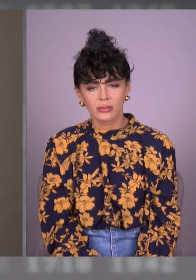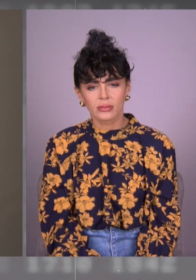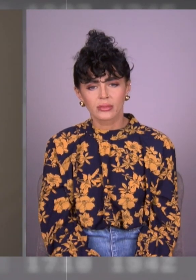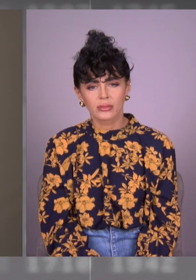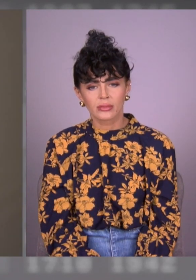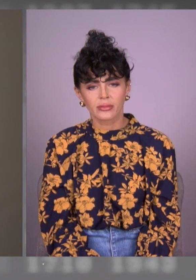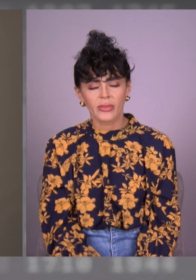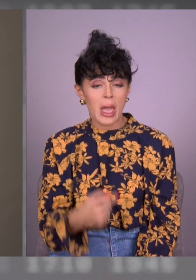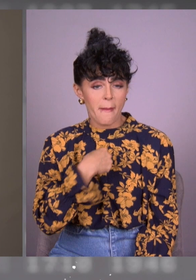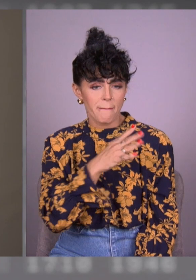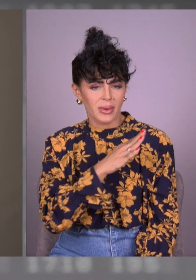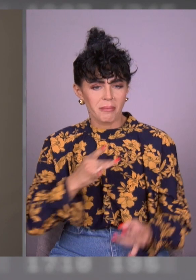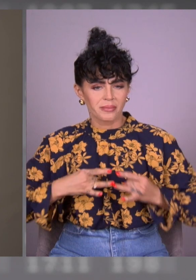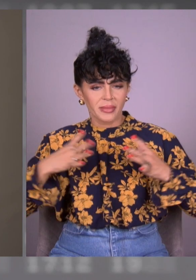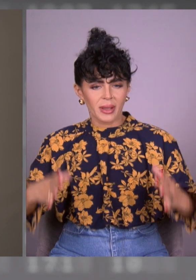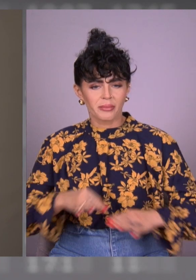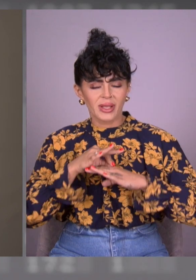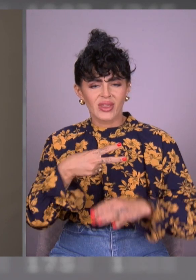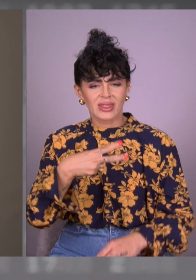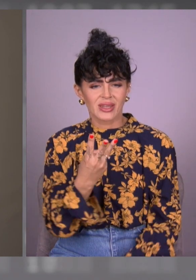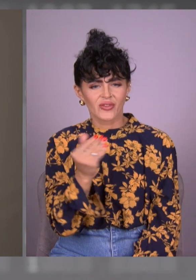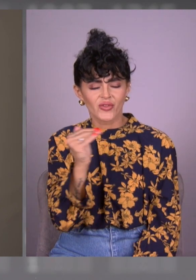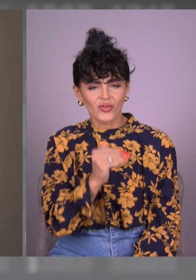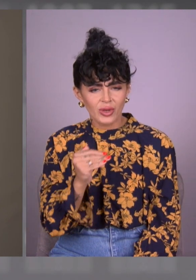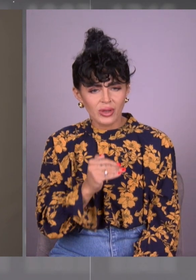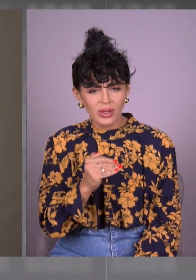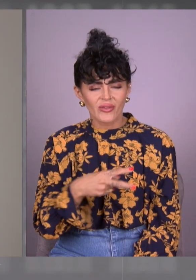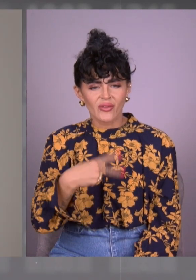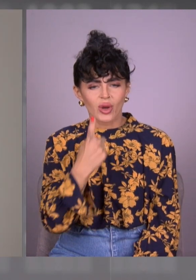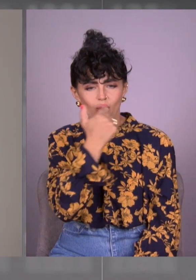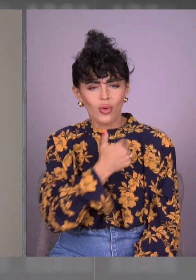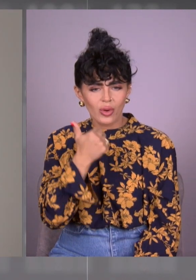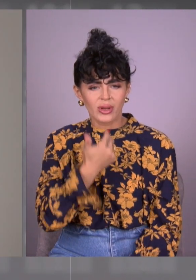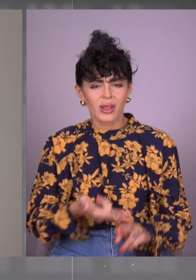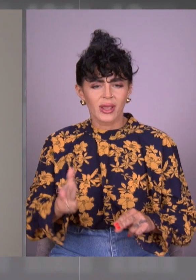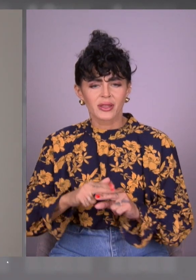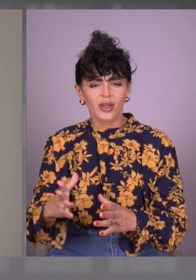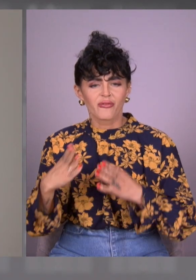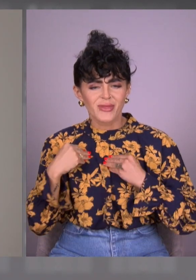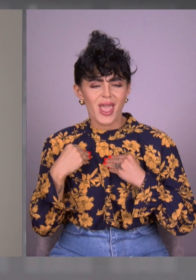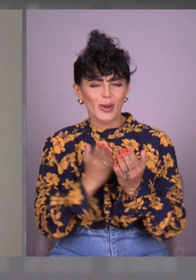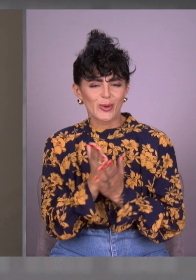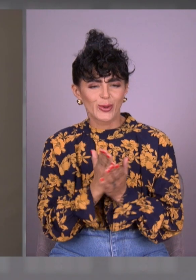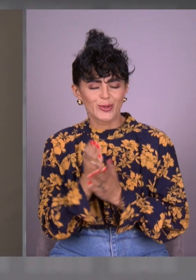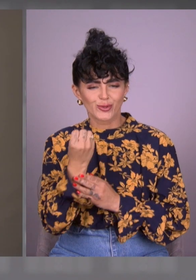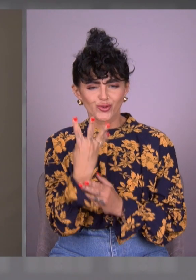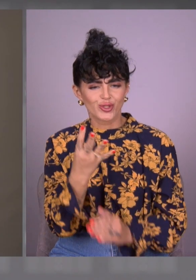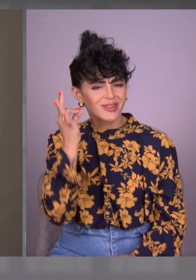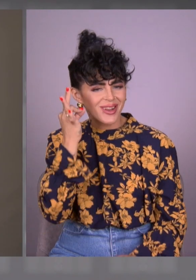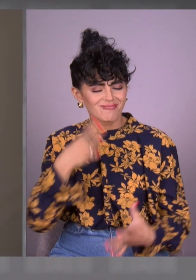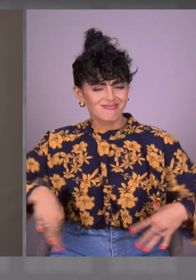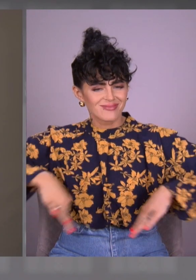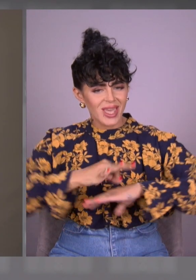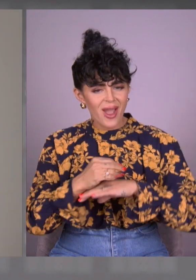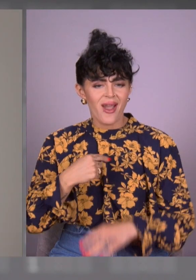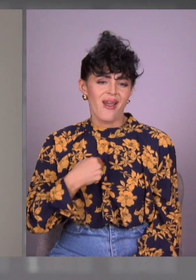Ми святкували 23 лютого 22-го року, саме 14 років подружнього життя. Дочекалися